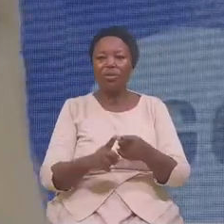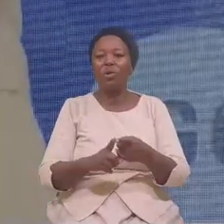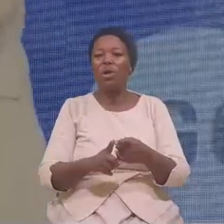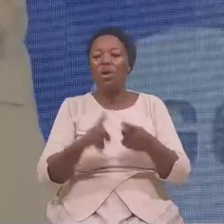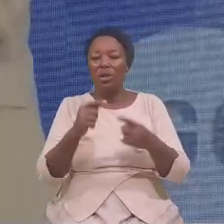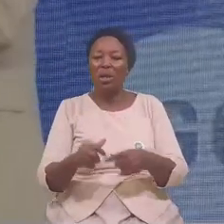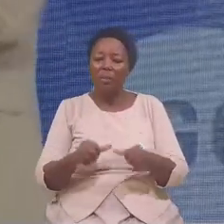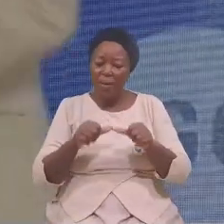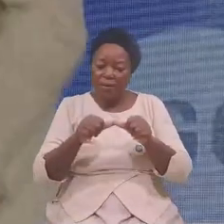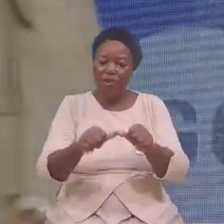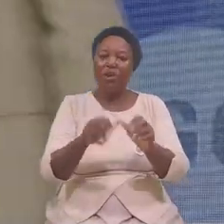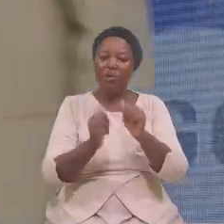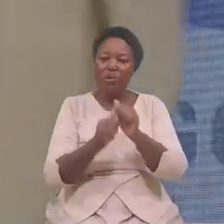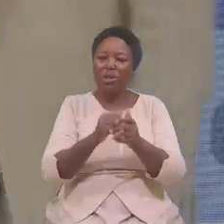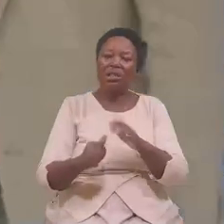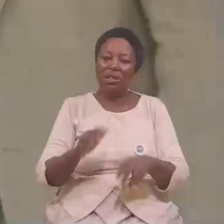perpétuellement.